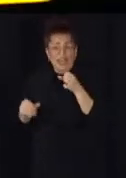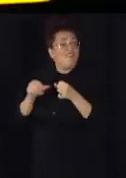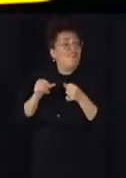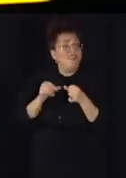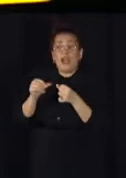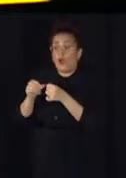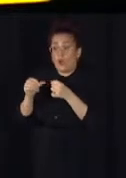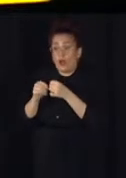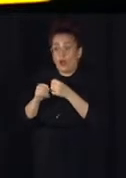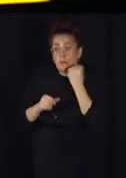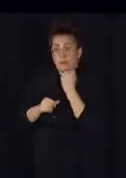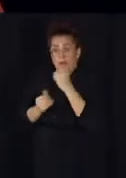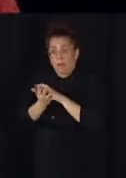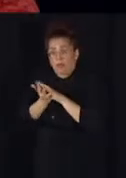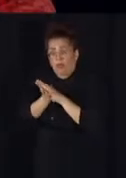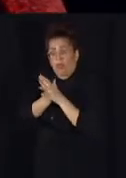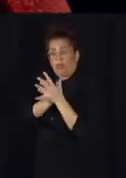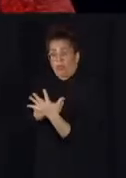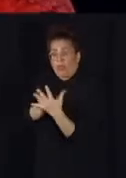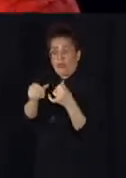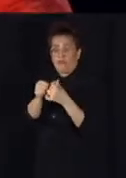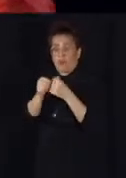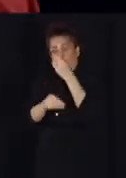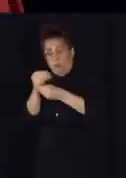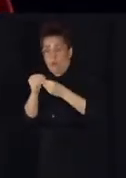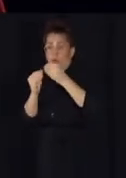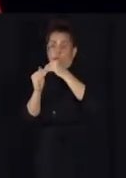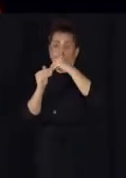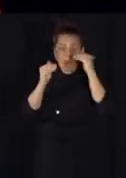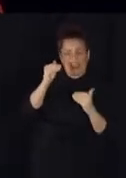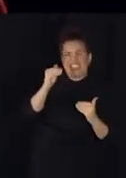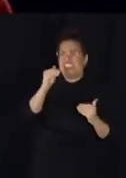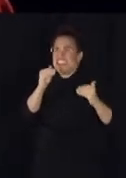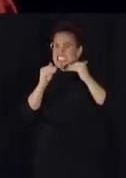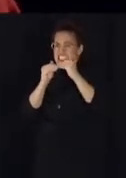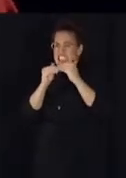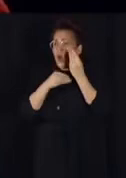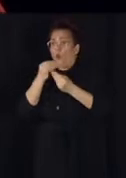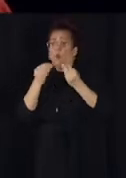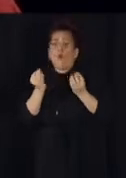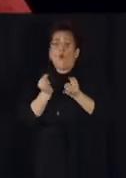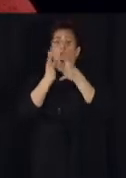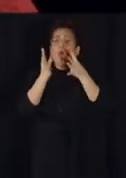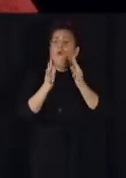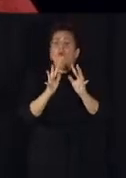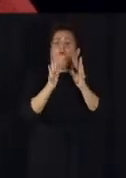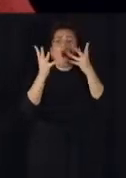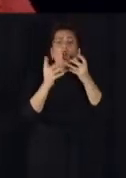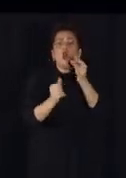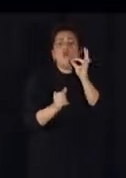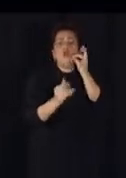Aujourd'hui, il n'est plus question de seulement réduire les inégalités dans le monde, de reboiser quelques forêts, de consommer de manière plus